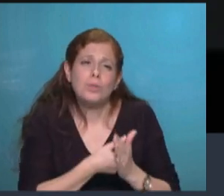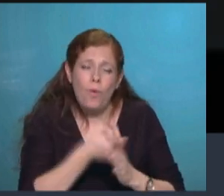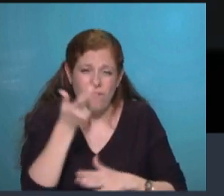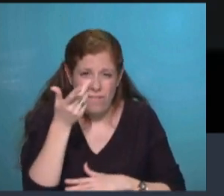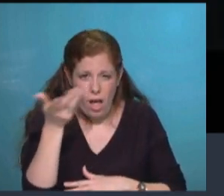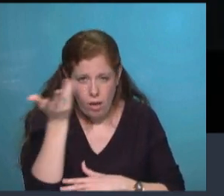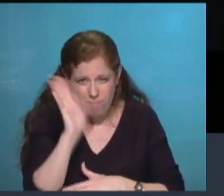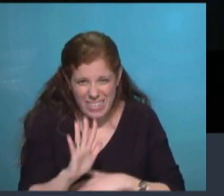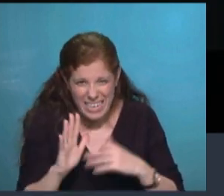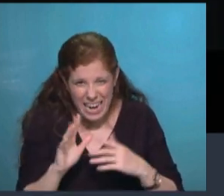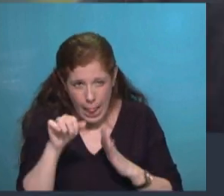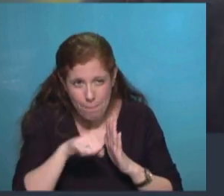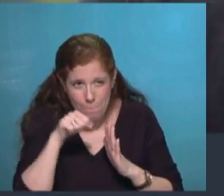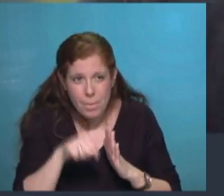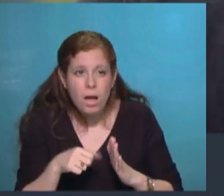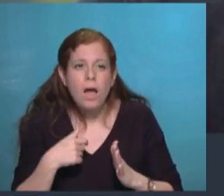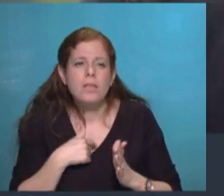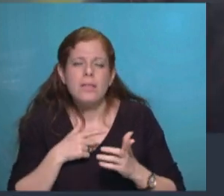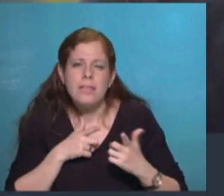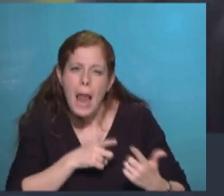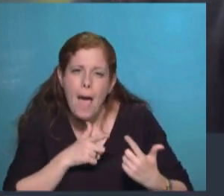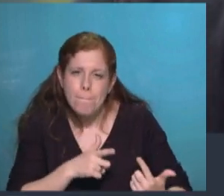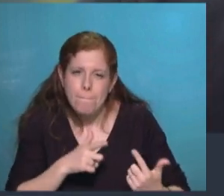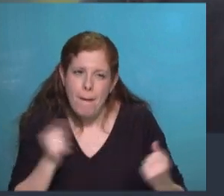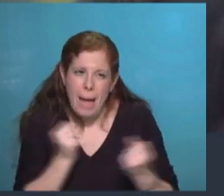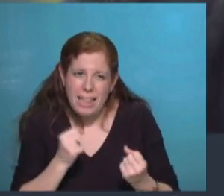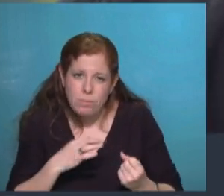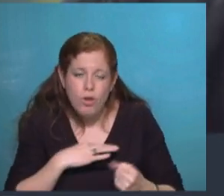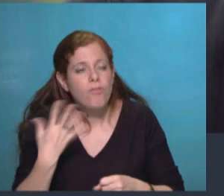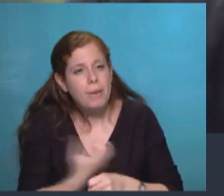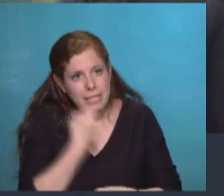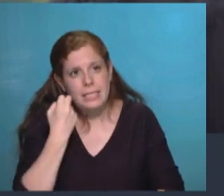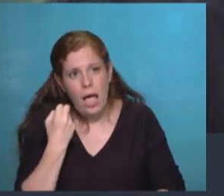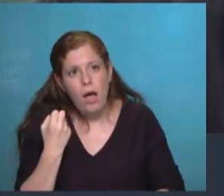the video, like I fight with the fears and won. And win